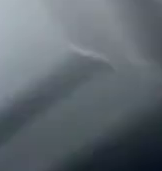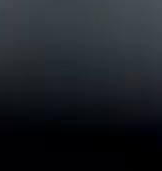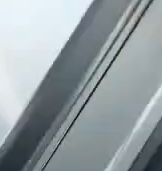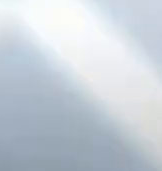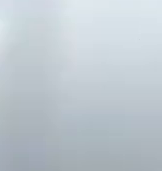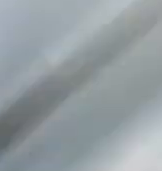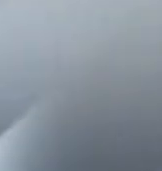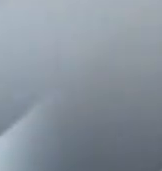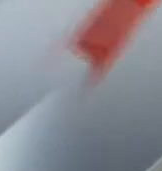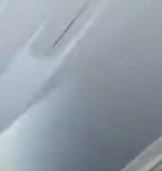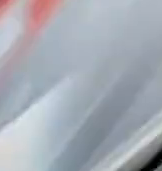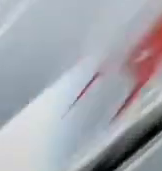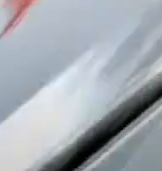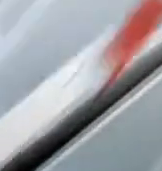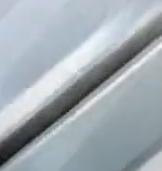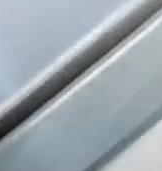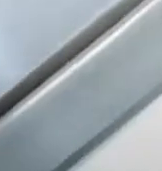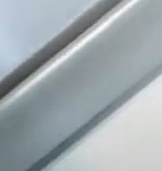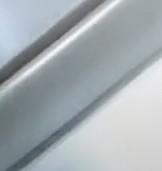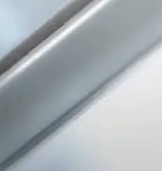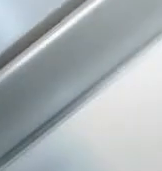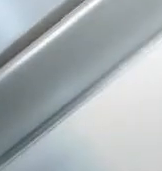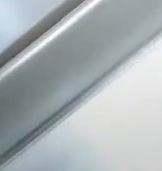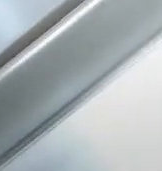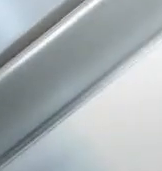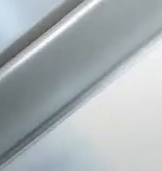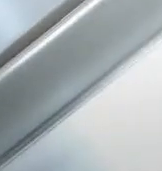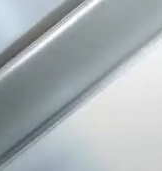Sa pagbabalik yan ng 24 Oras.